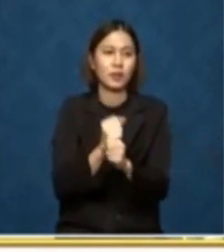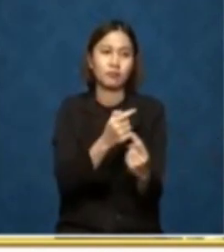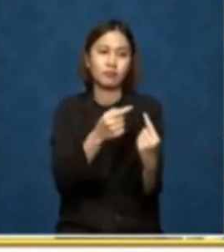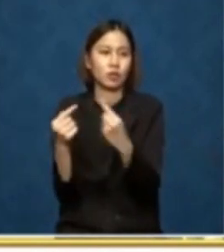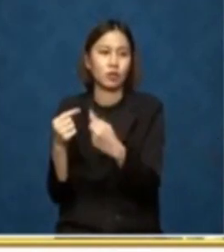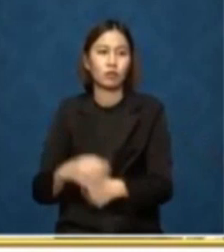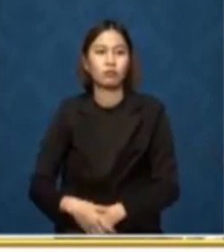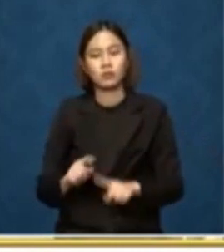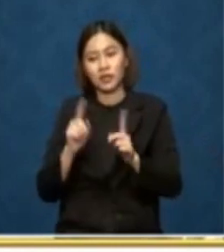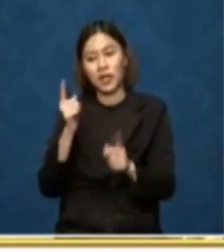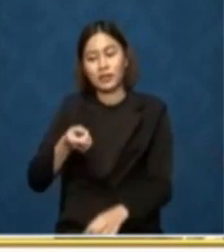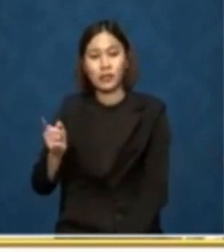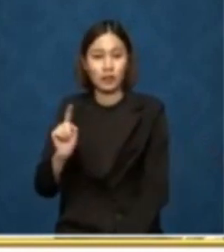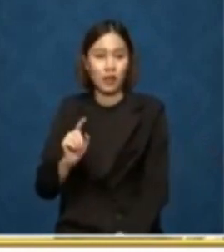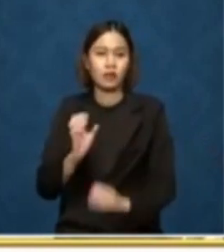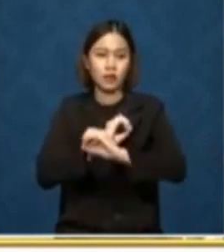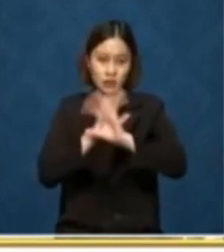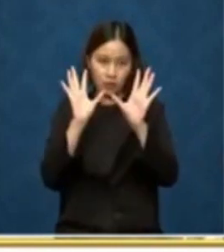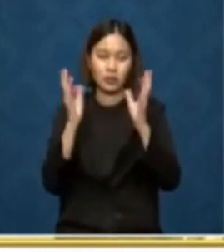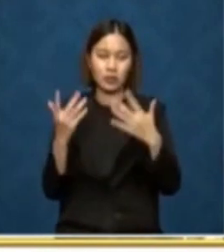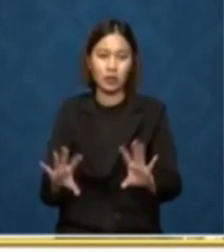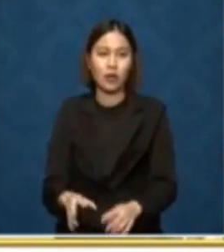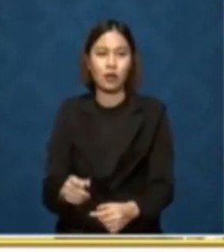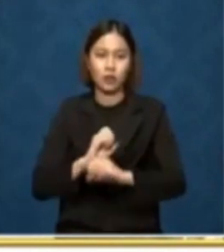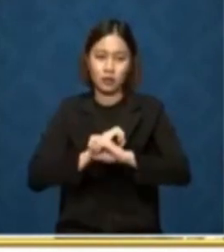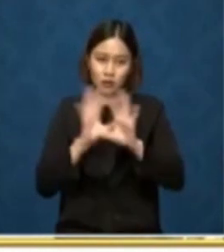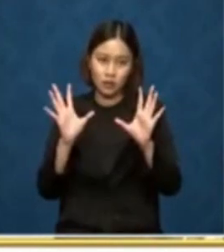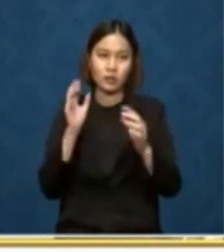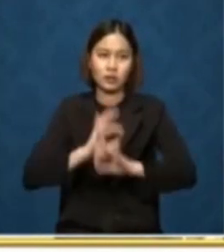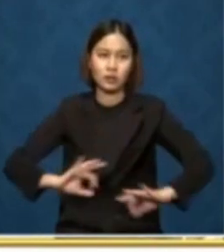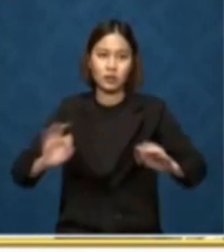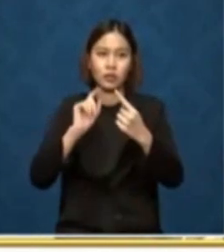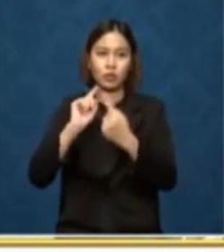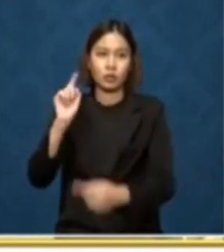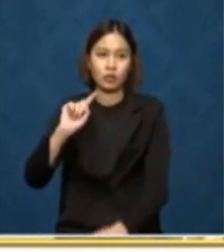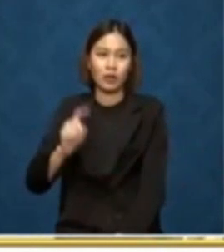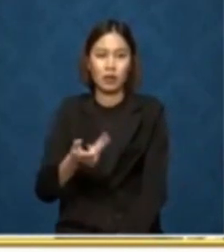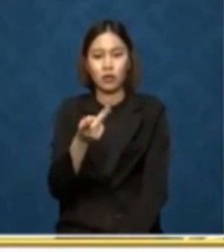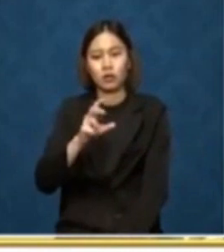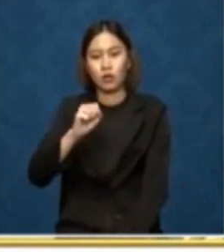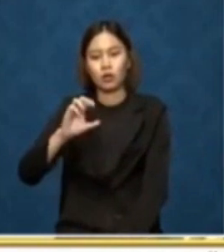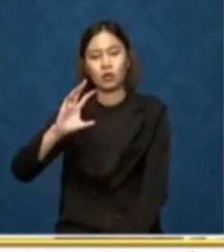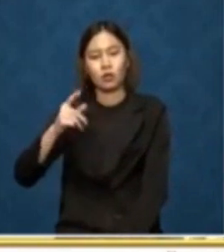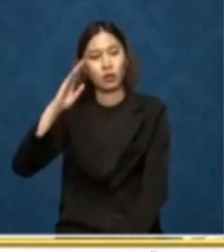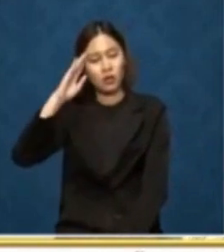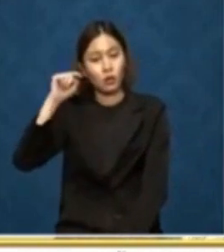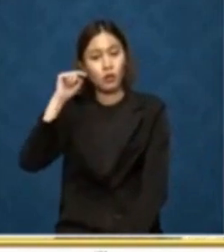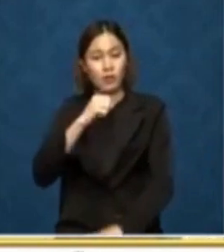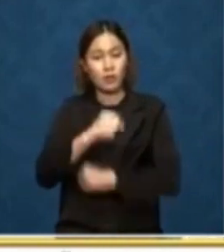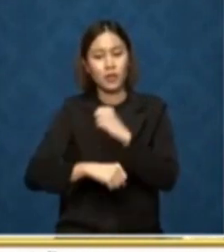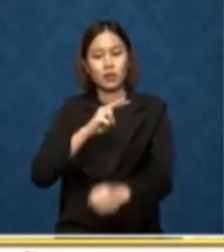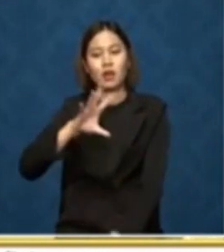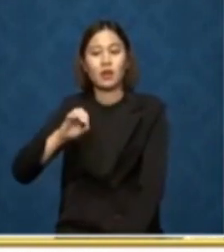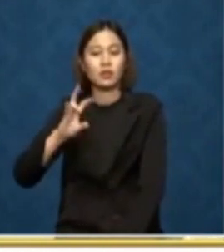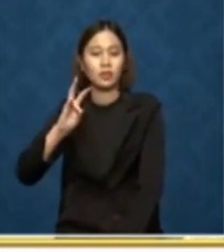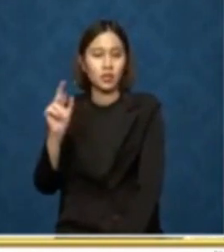นการทำงานเห่านี้ข้อเทจริตรงนี้นะครั ชดเจนมากขึ้น โดดเด่นมากขึ้น โยเฉพาะอยยิ่หรัฐปหา 2557ท